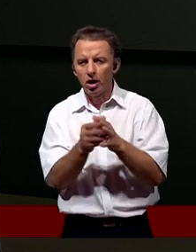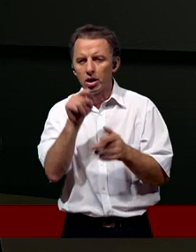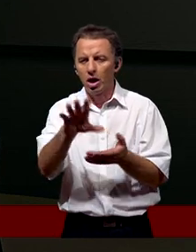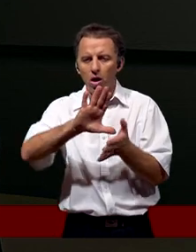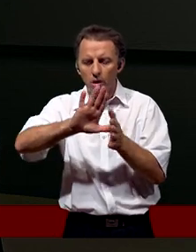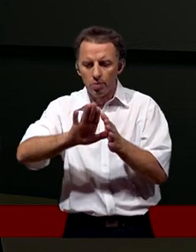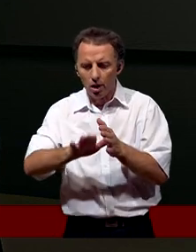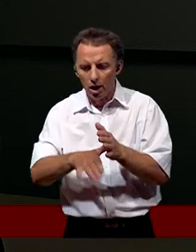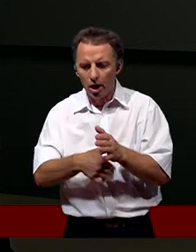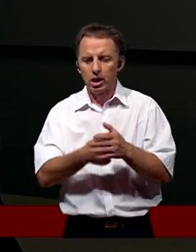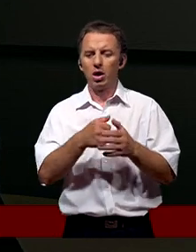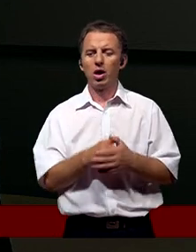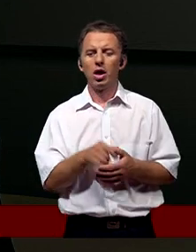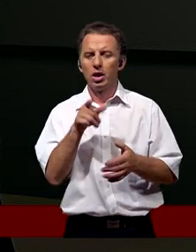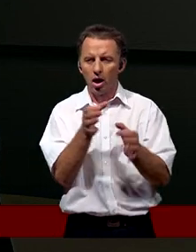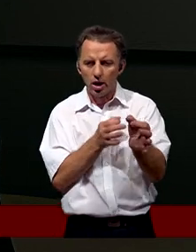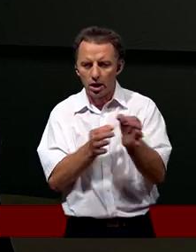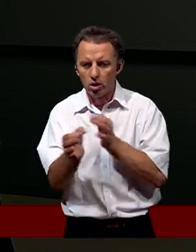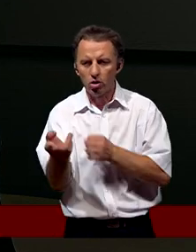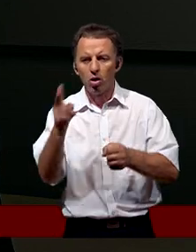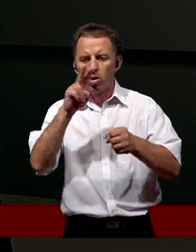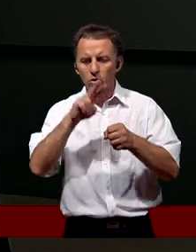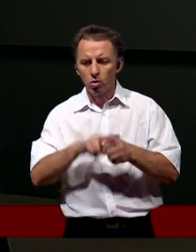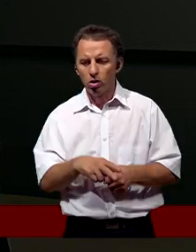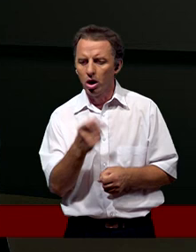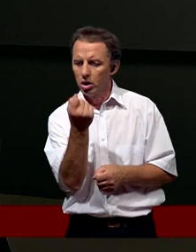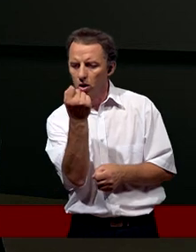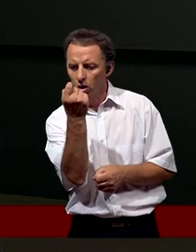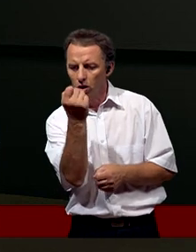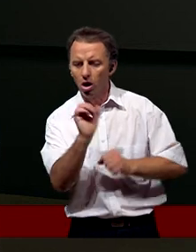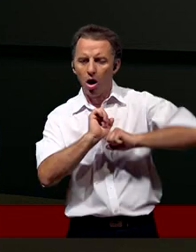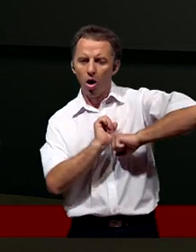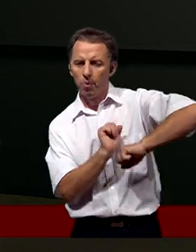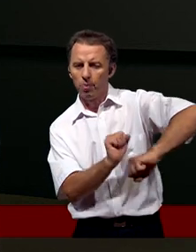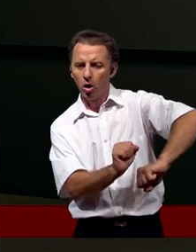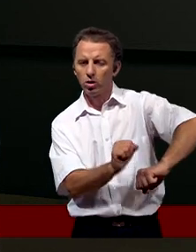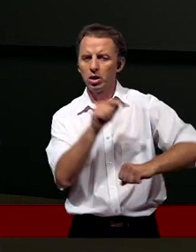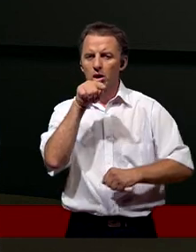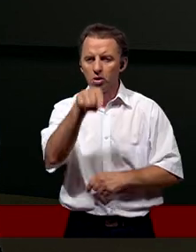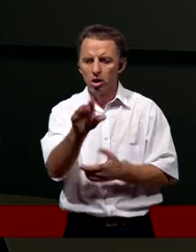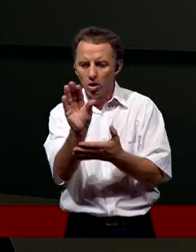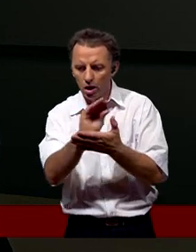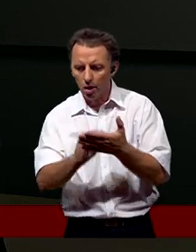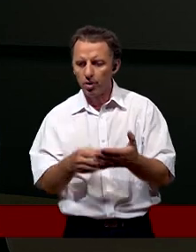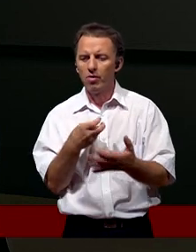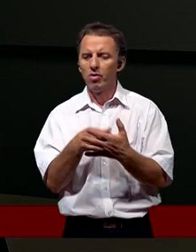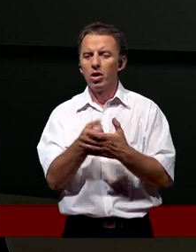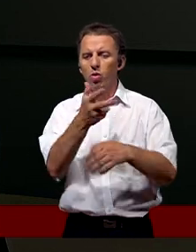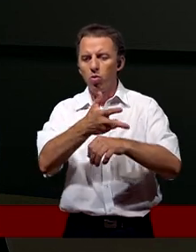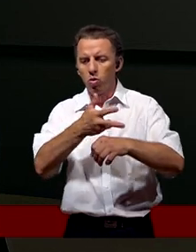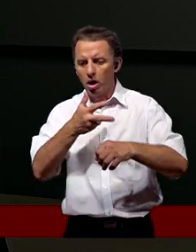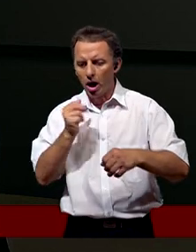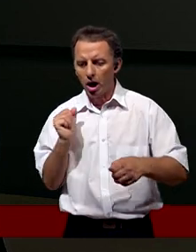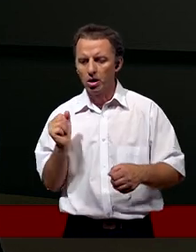całego miasta. No i tu mamy historię, która stoi trochę tak w opozycji do tego, co jest napisane tutaj w Ewangelii